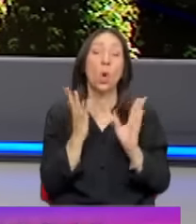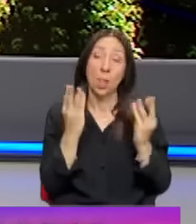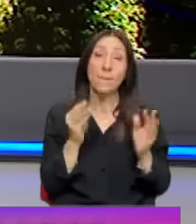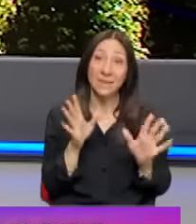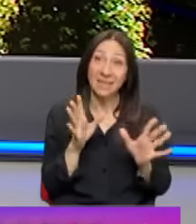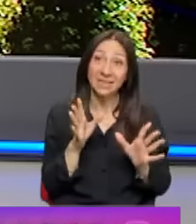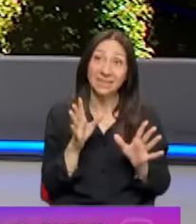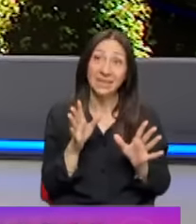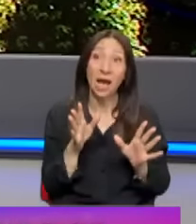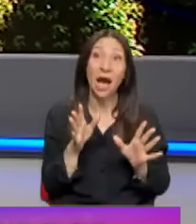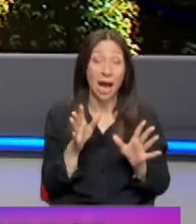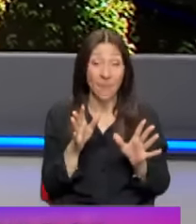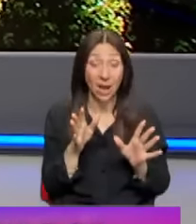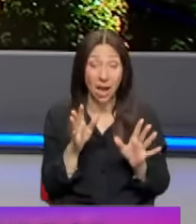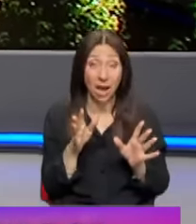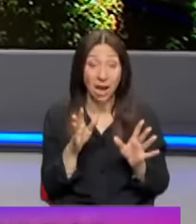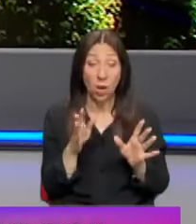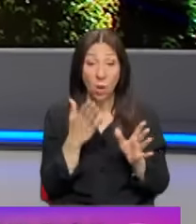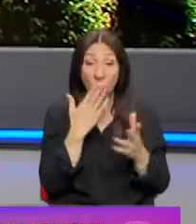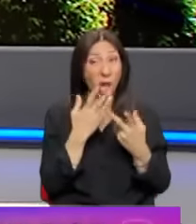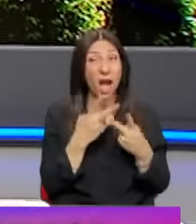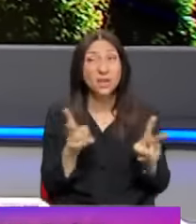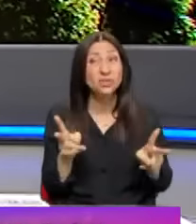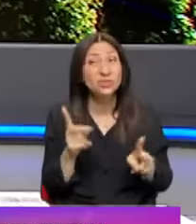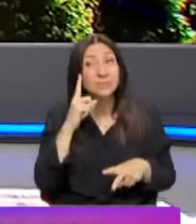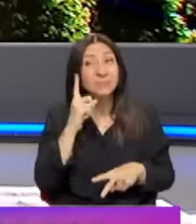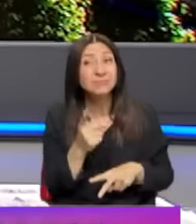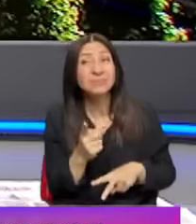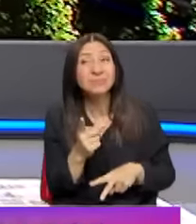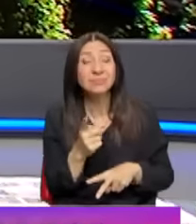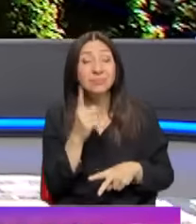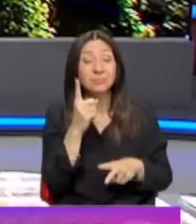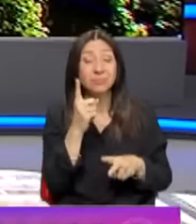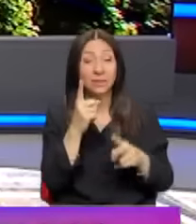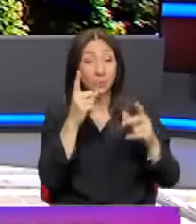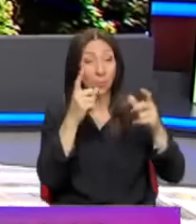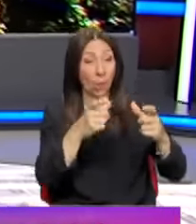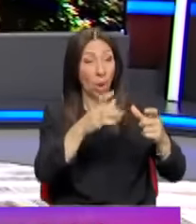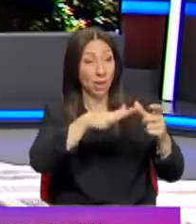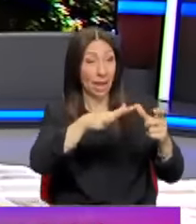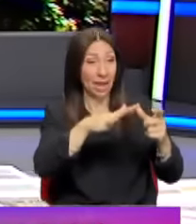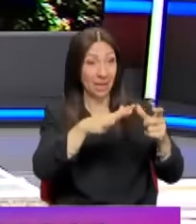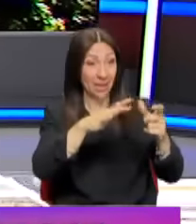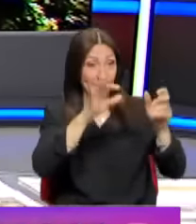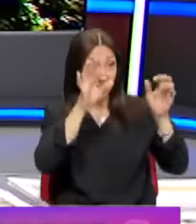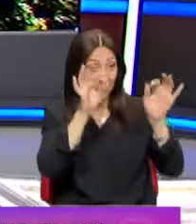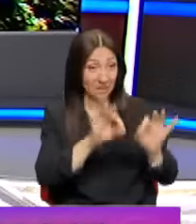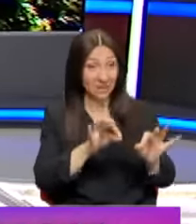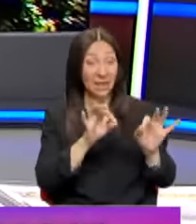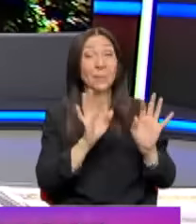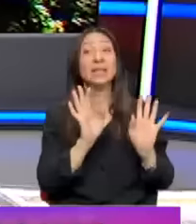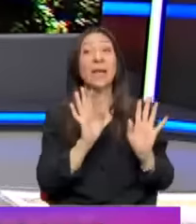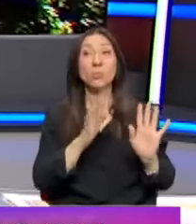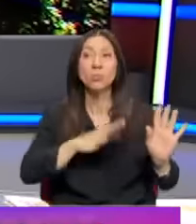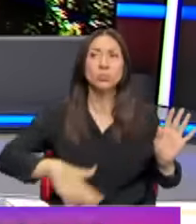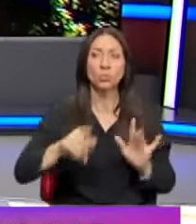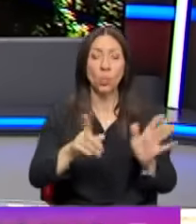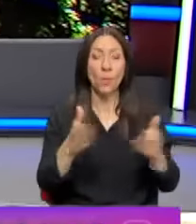olabilir gözünüze ama okullar açıldığı andan itibaren bir pilot bölge uygulaması da yapmaksızın